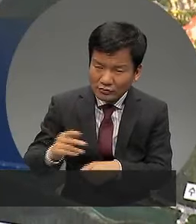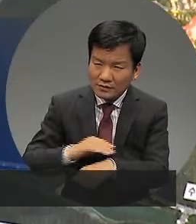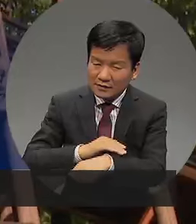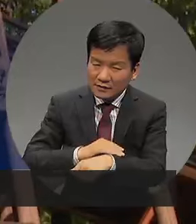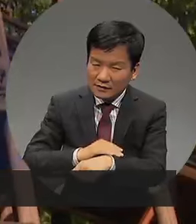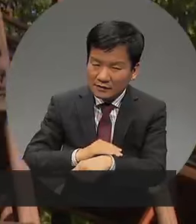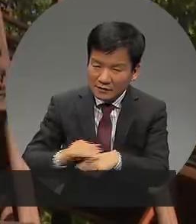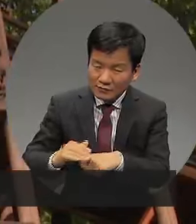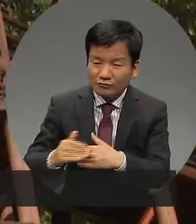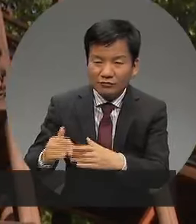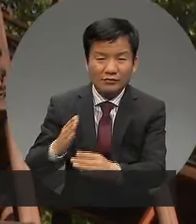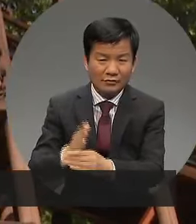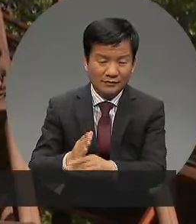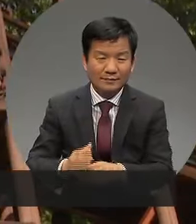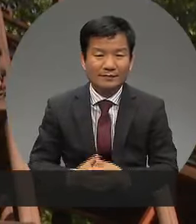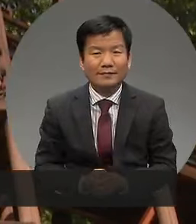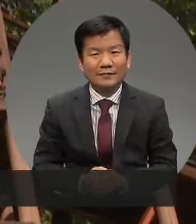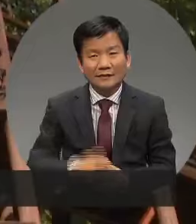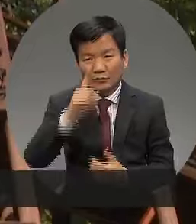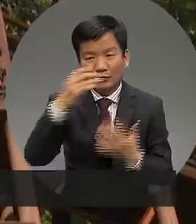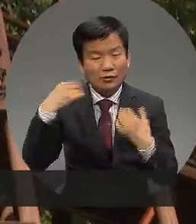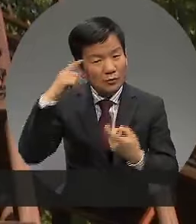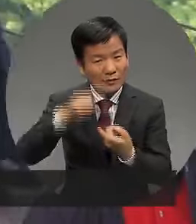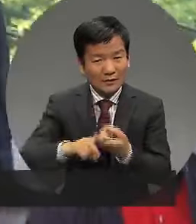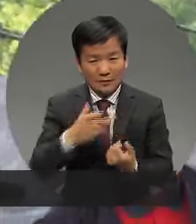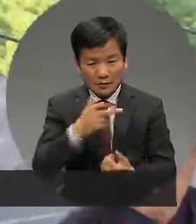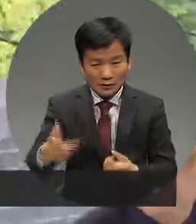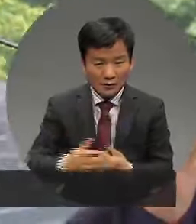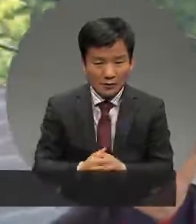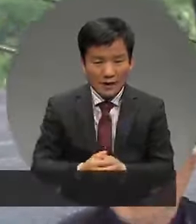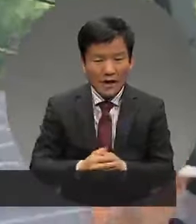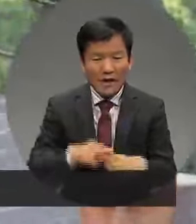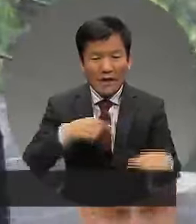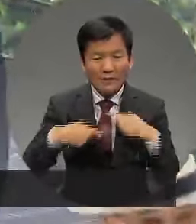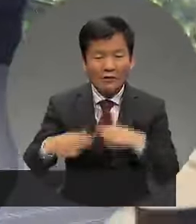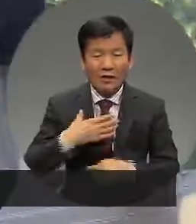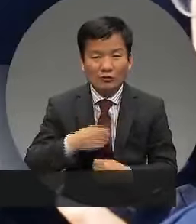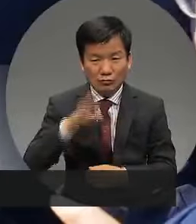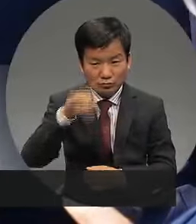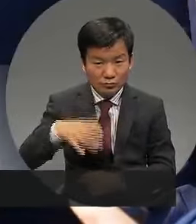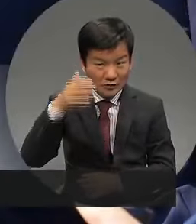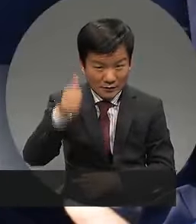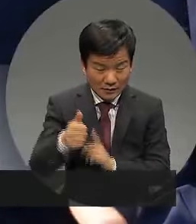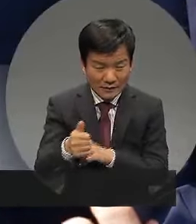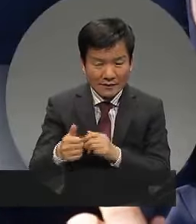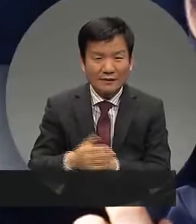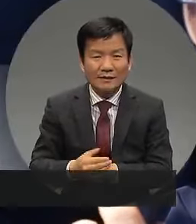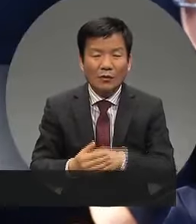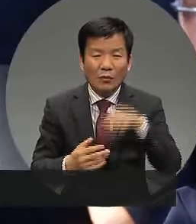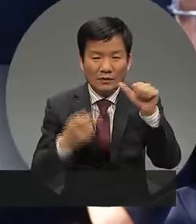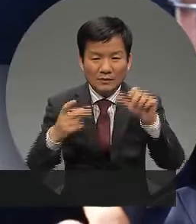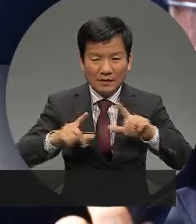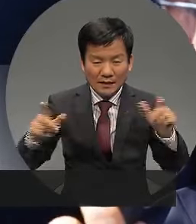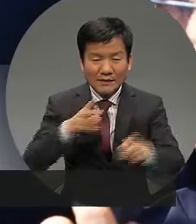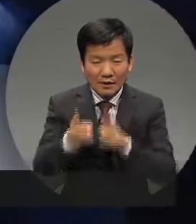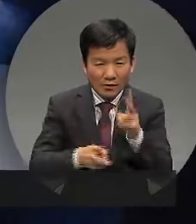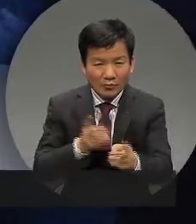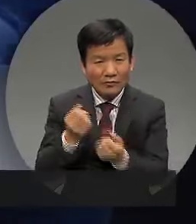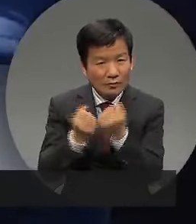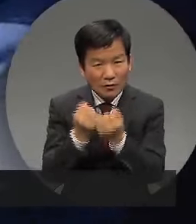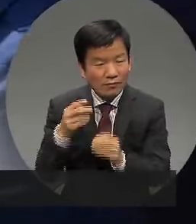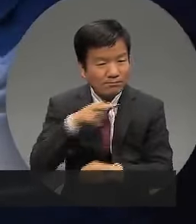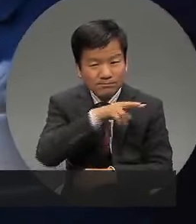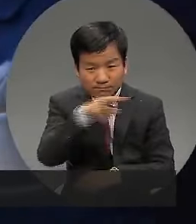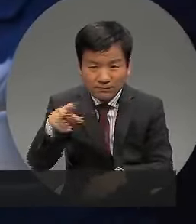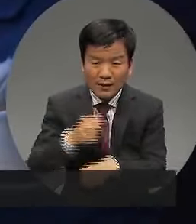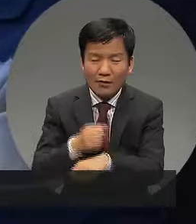되는. 정부의 관심도 큽니다. 이상민 행정안전부 장관은 지난 12일 사업 설명을 듣고 현장을